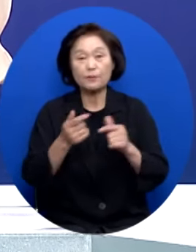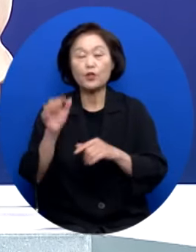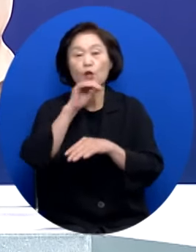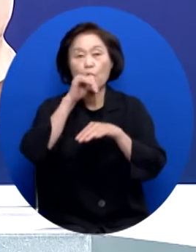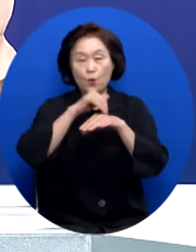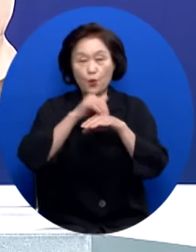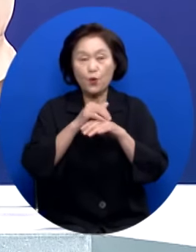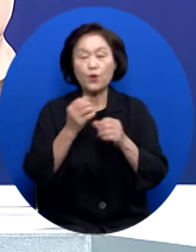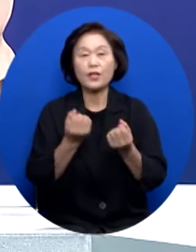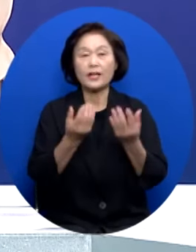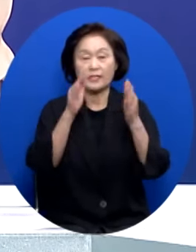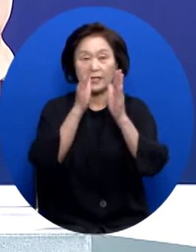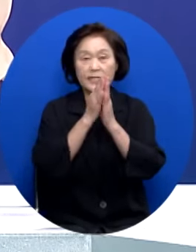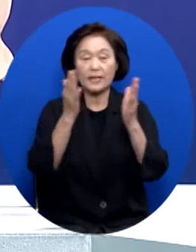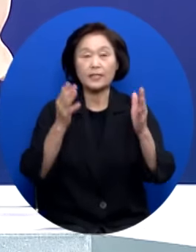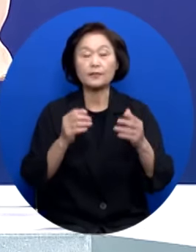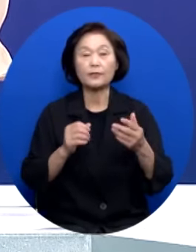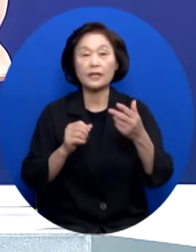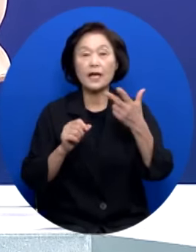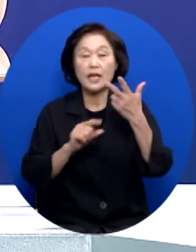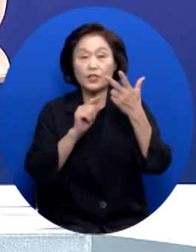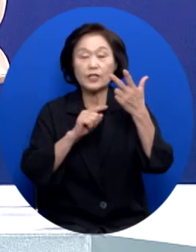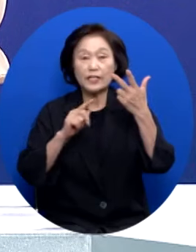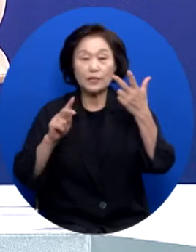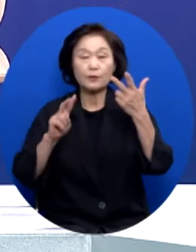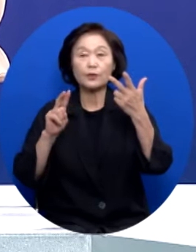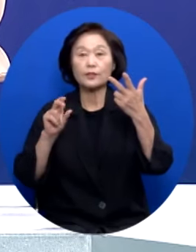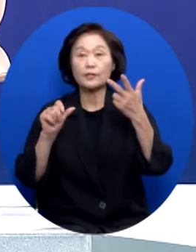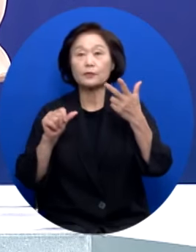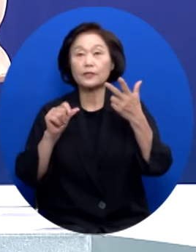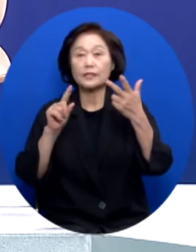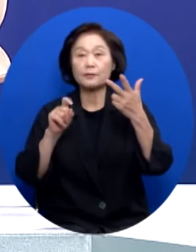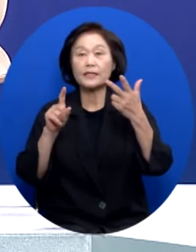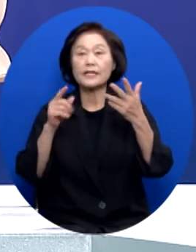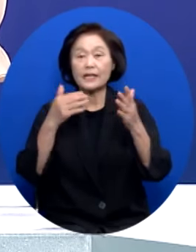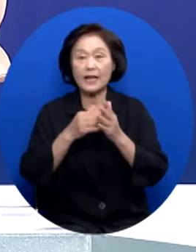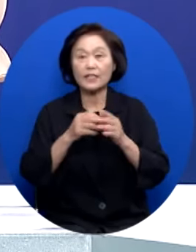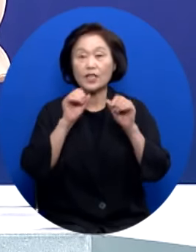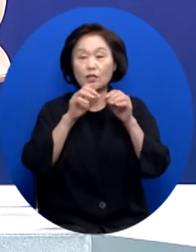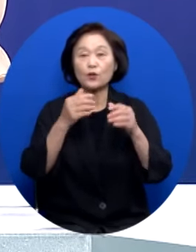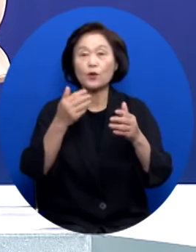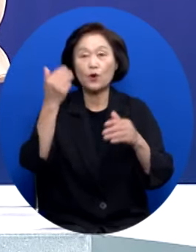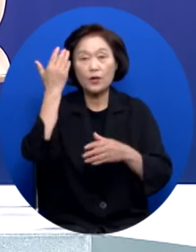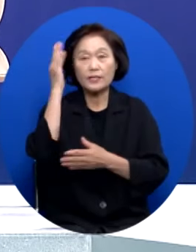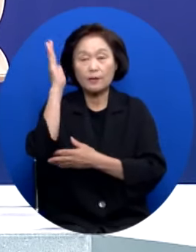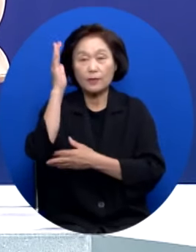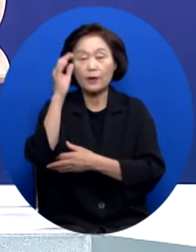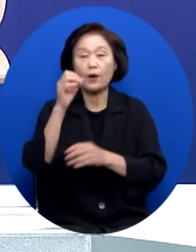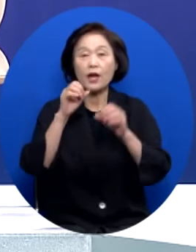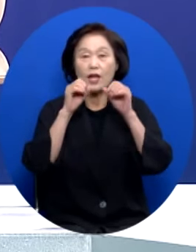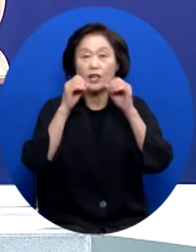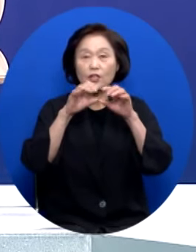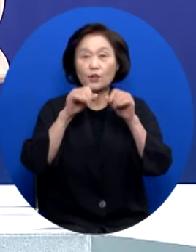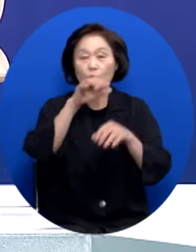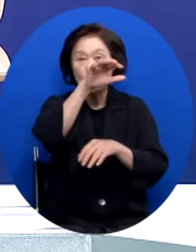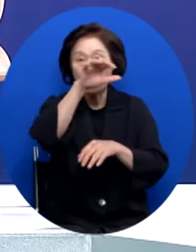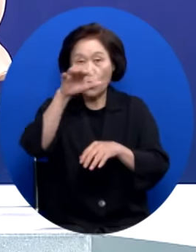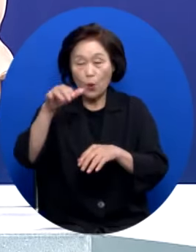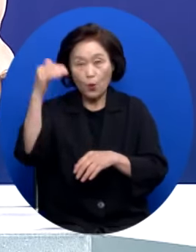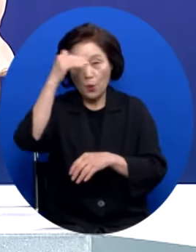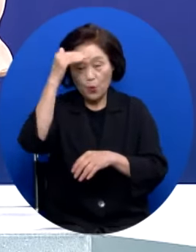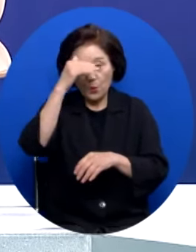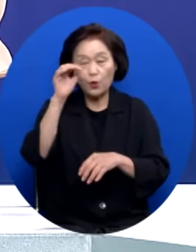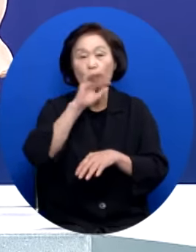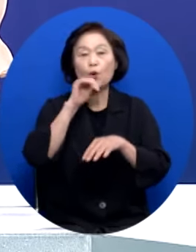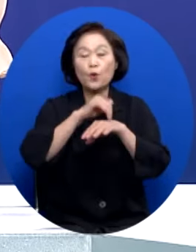프로젝트를 시작했습니다. 지난 1일부터 오는 11일까지 선교 세미나와 선교 유적지 탐방 등의 훈련 과정을 진행할